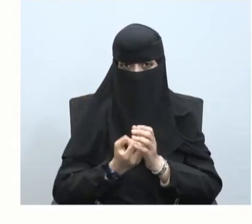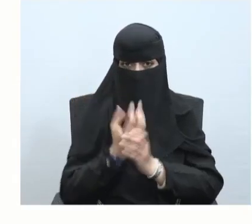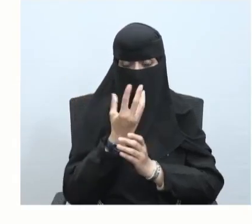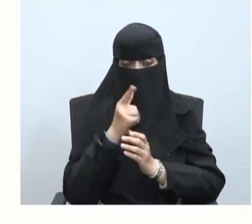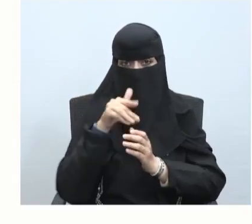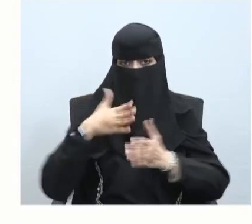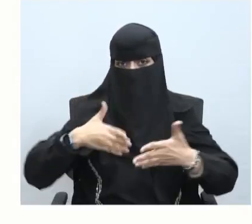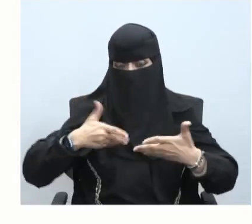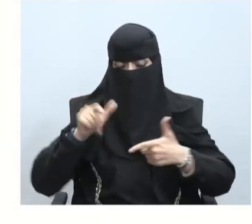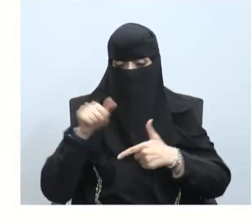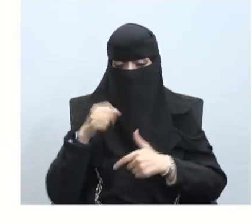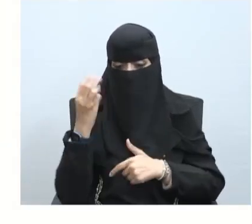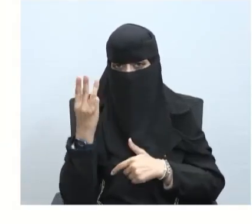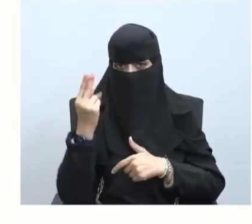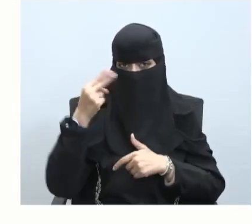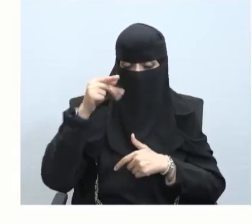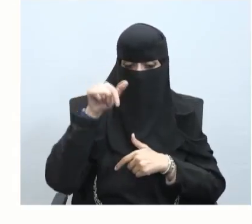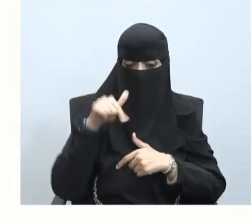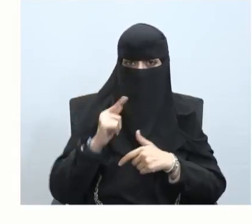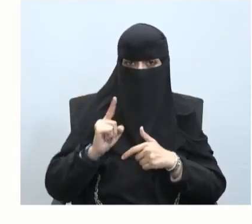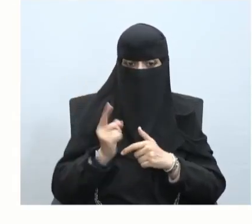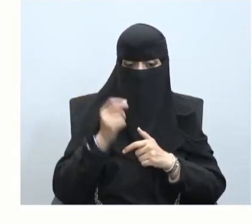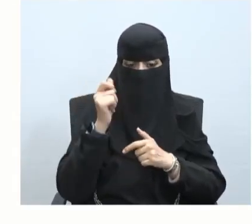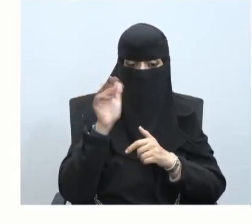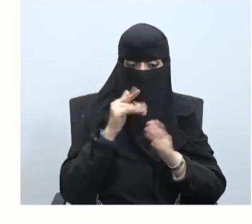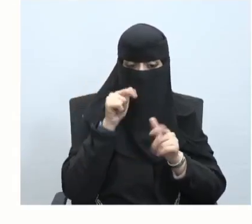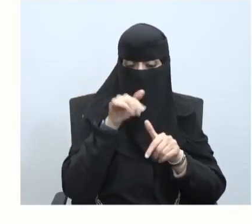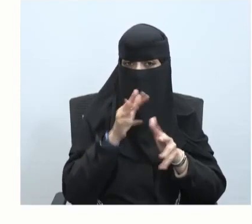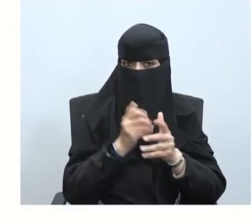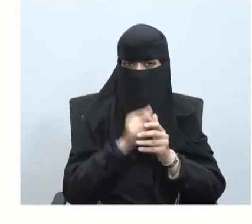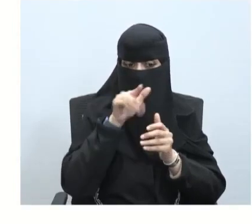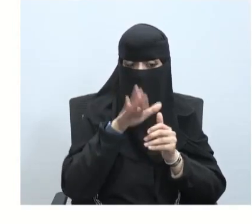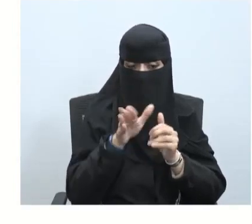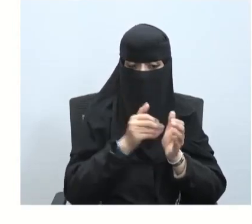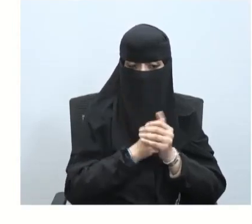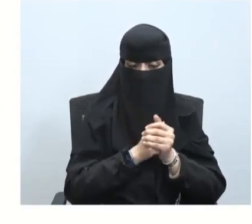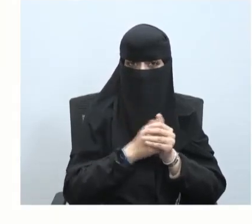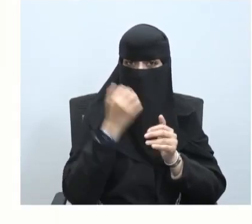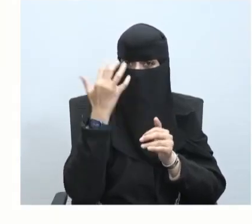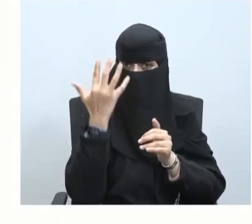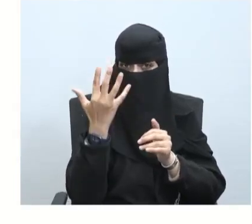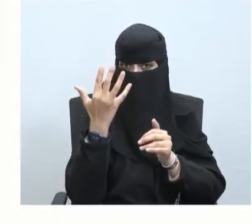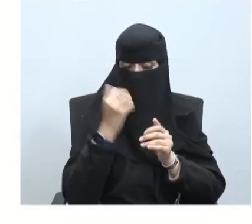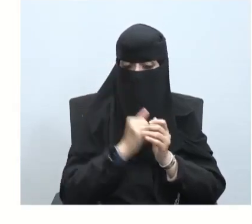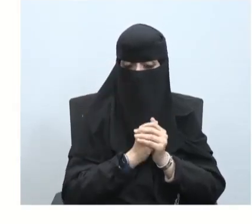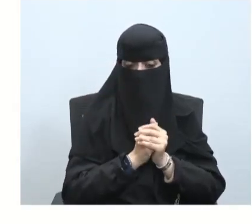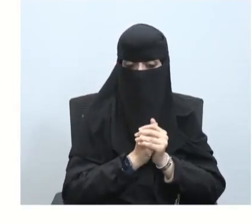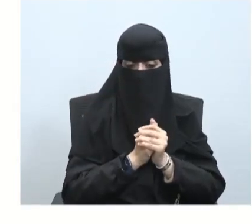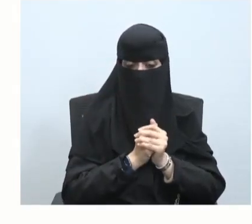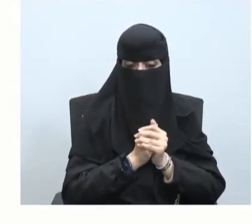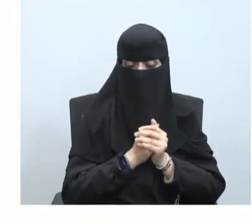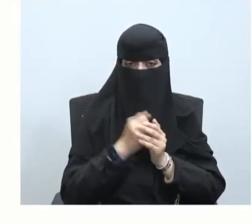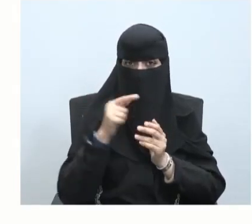هو 23 ريالا الان نبغى نتاكد من المبلغ الذي لدينا هنا خمس